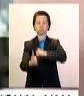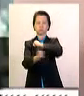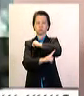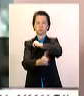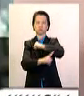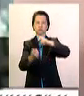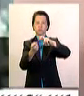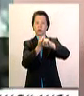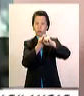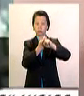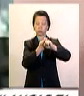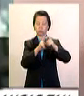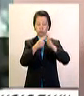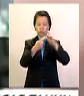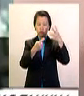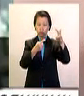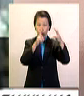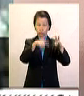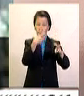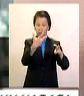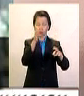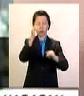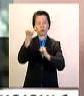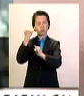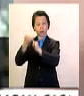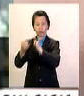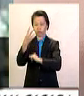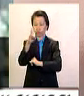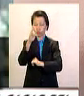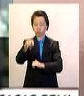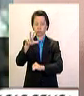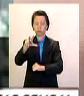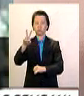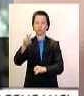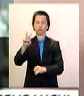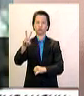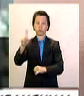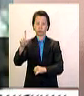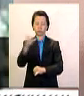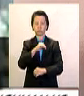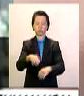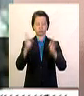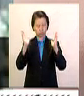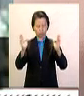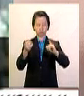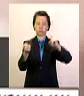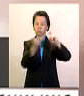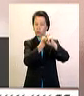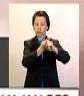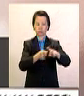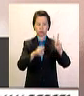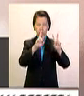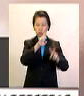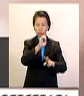Hukuman penggantungan Hafifi bermula 17 Mac lalu dan akan berakhir pada 17 Mac 2021. Manakala tempoh penggantungan ke atas